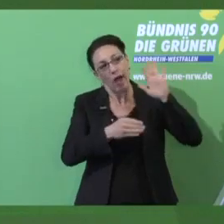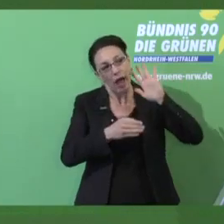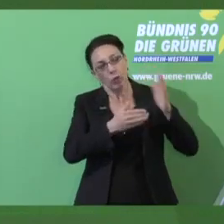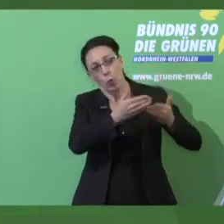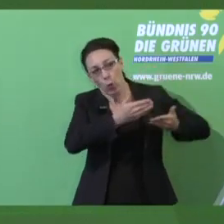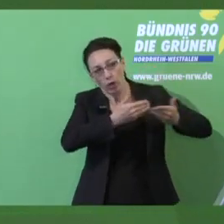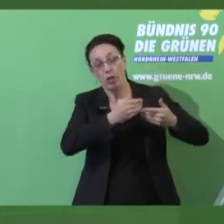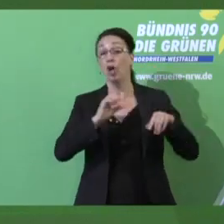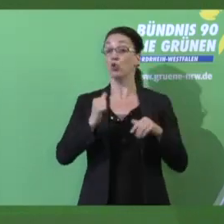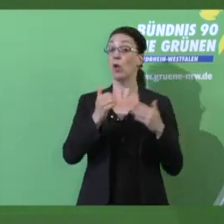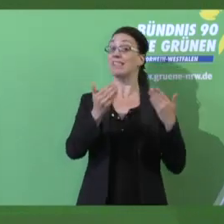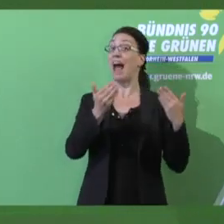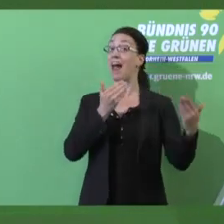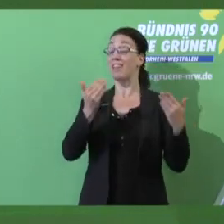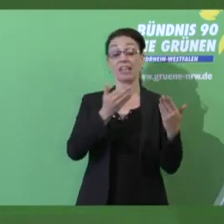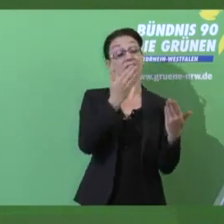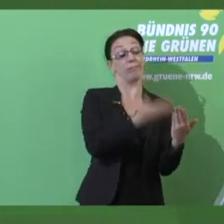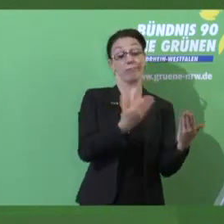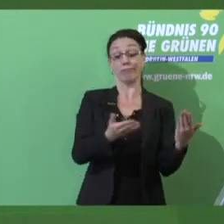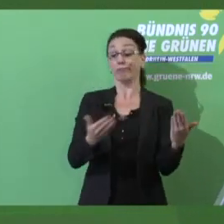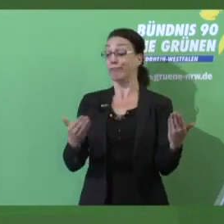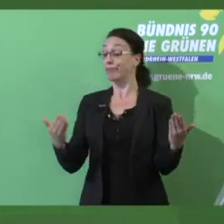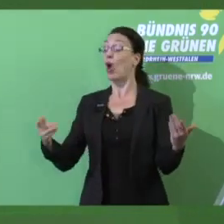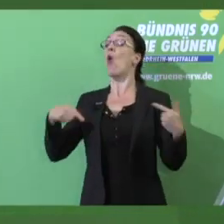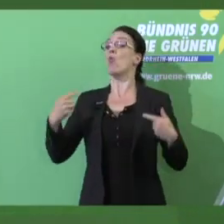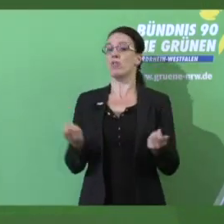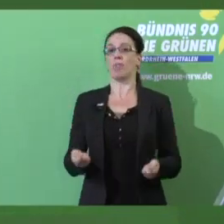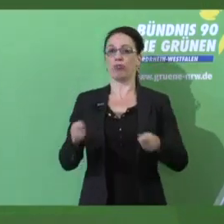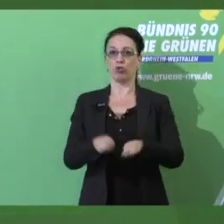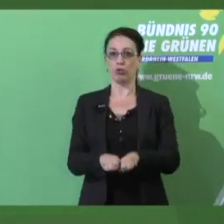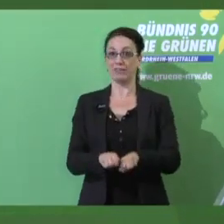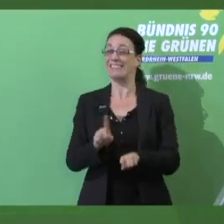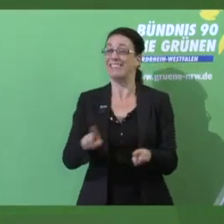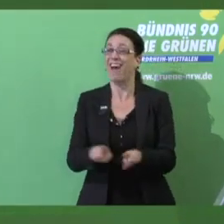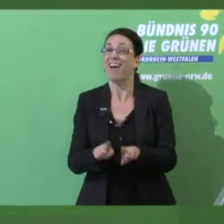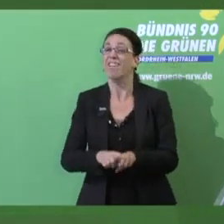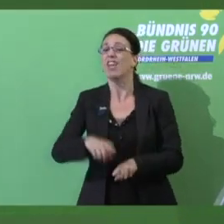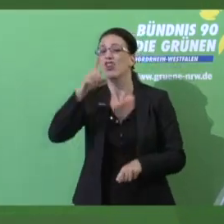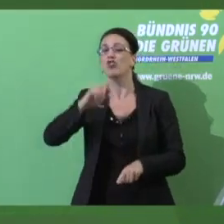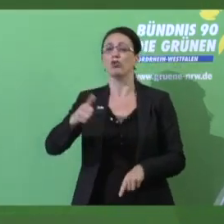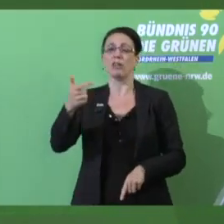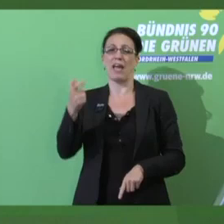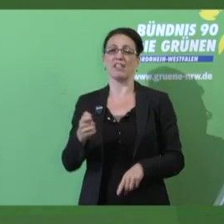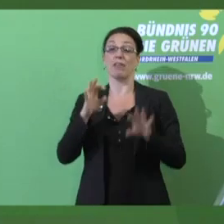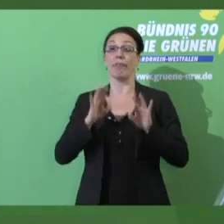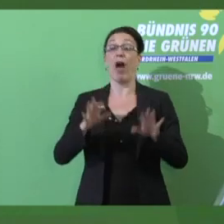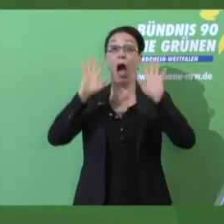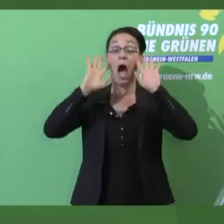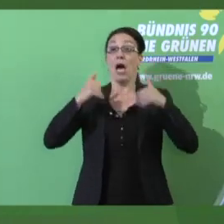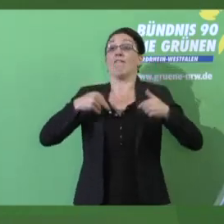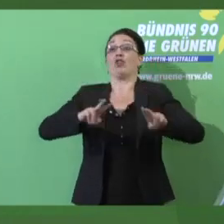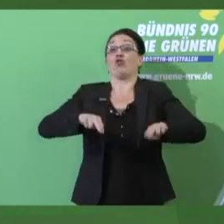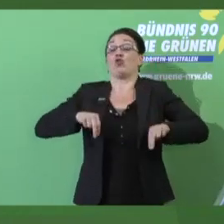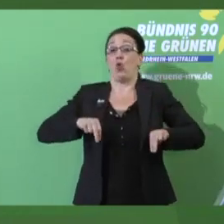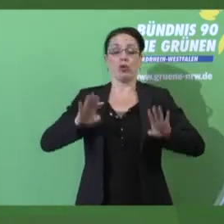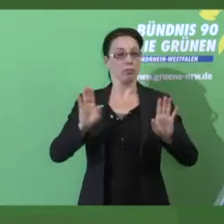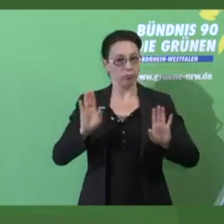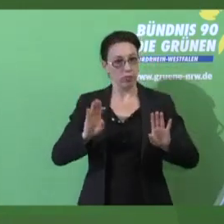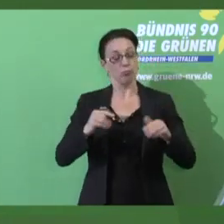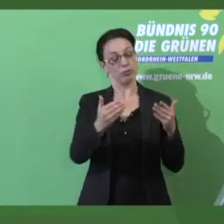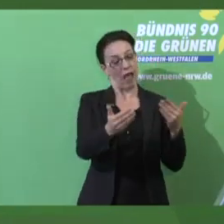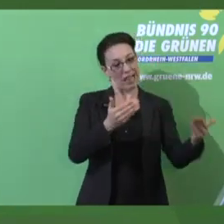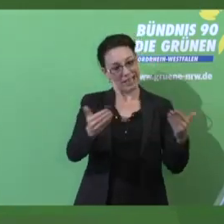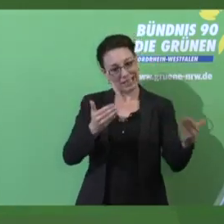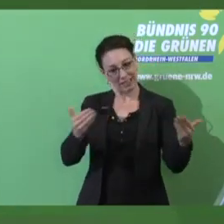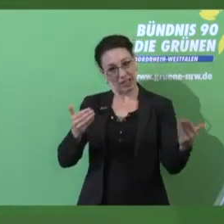bevor man Dinge beschließt und dann mühsam, wie das bei Stuttgart 21 war, entsprechend zurückholen muss. Das finden wir richtig und gut, da unterstützen wir auch